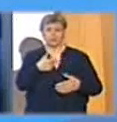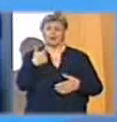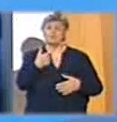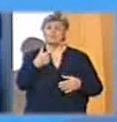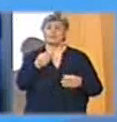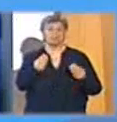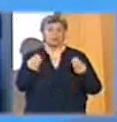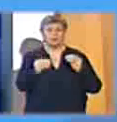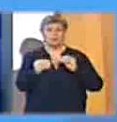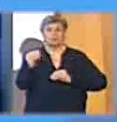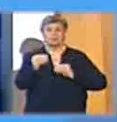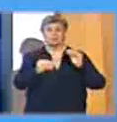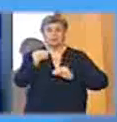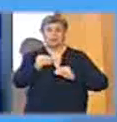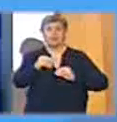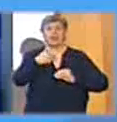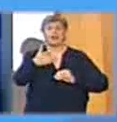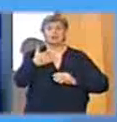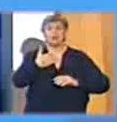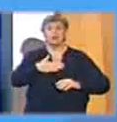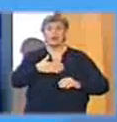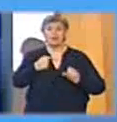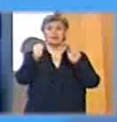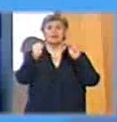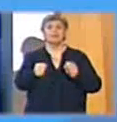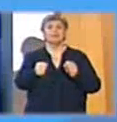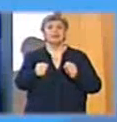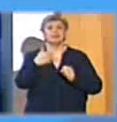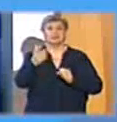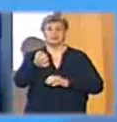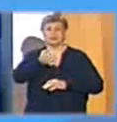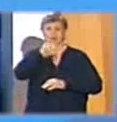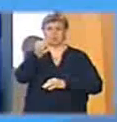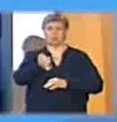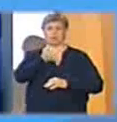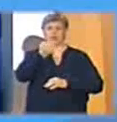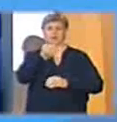στην καρδιά του, στο κέντρο του, αυτό το οποίο σας ανέφερα.